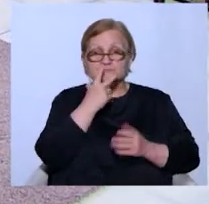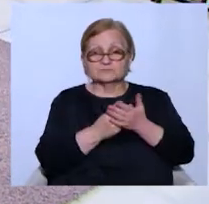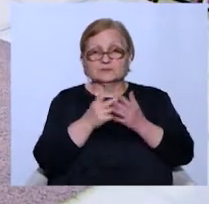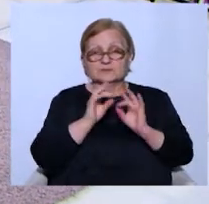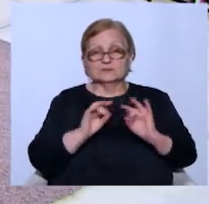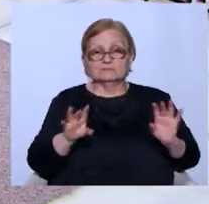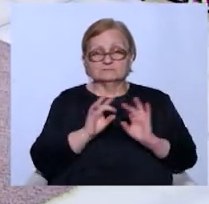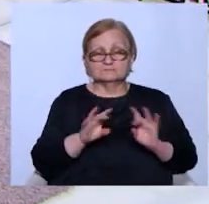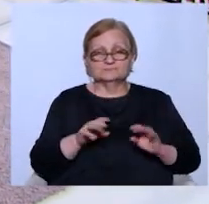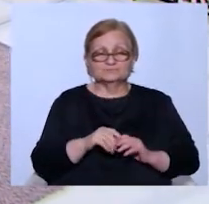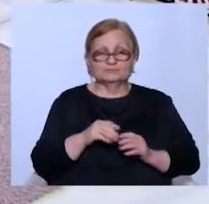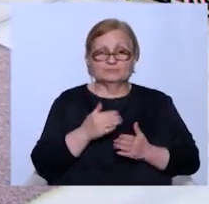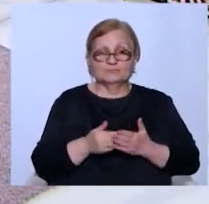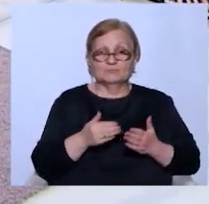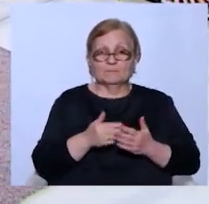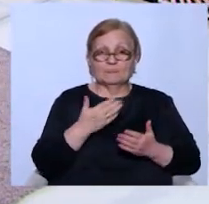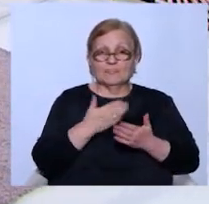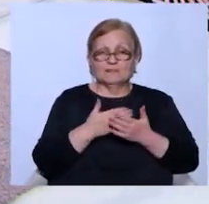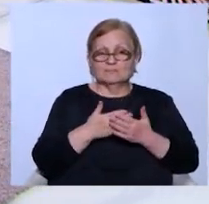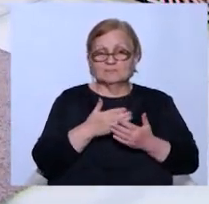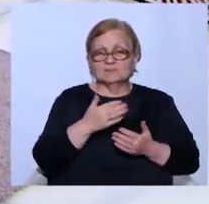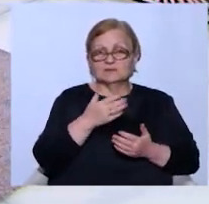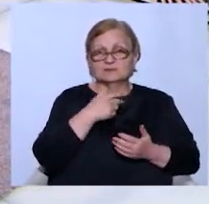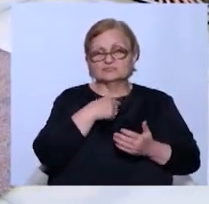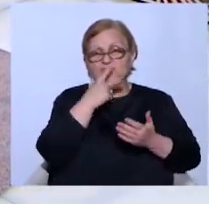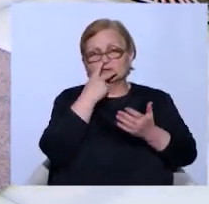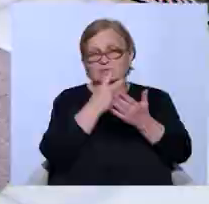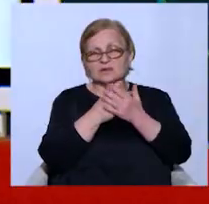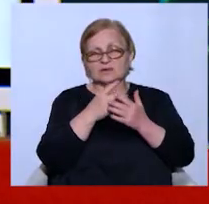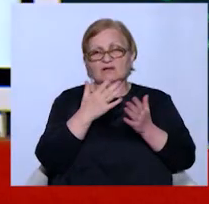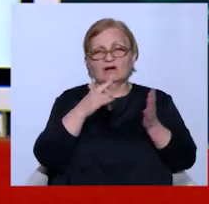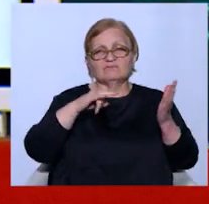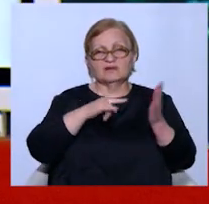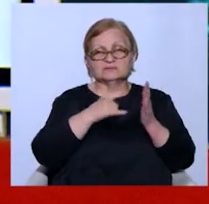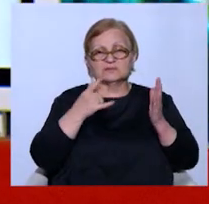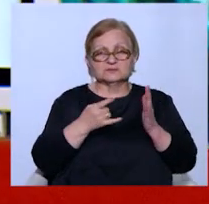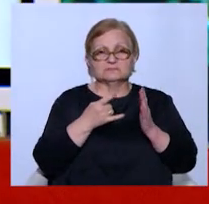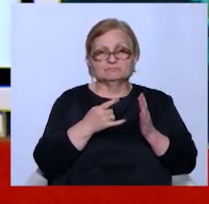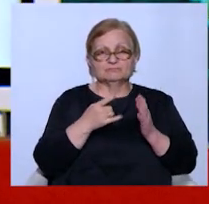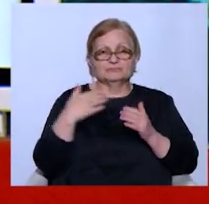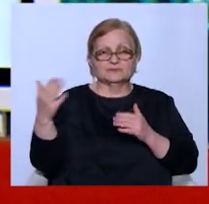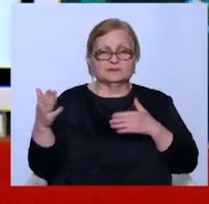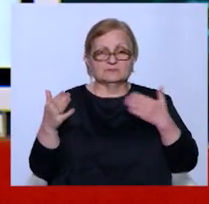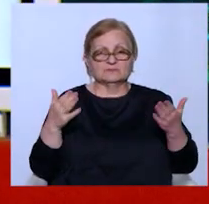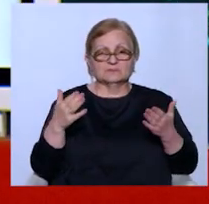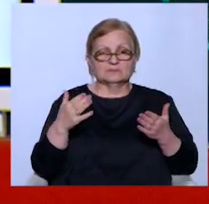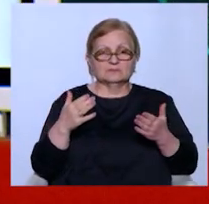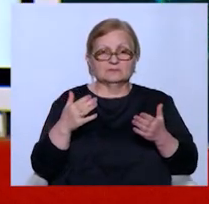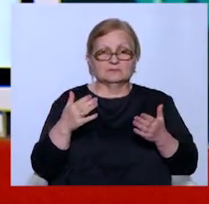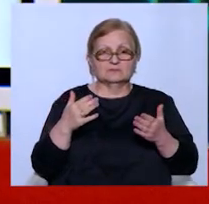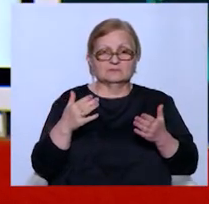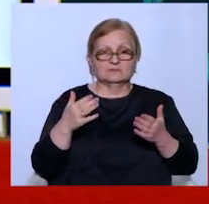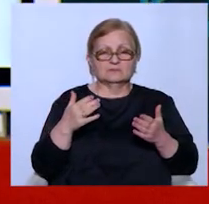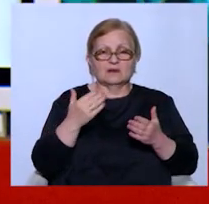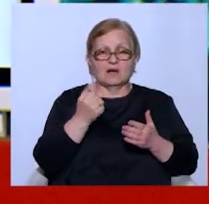ეხლა ესეთი მაგალითი. თქვათ, გვაქვს მოცემული ესეთი m კვადრატი, რომლის გვერდი არის